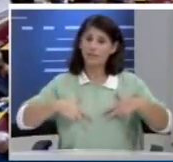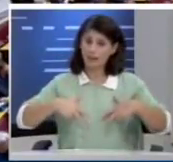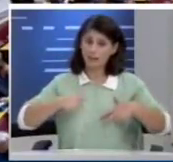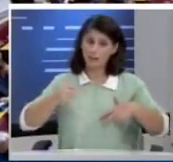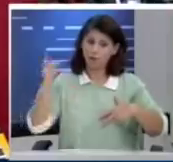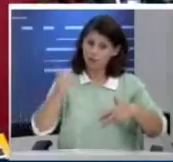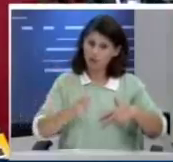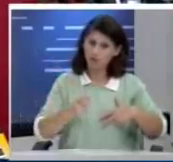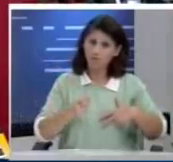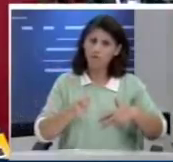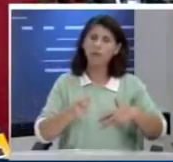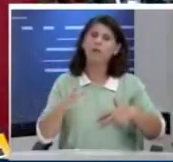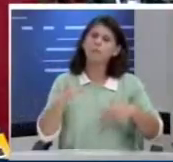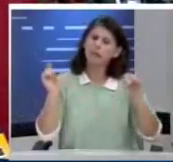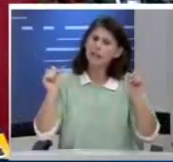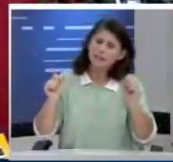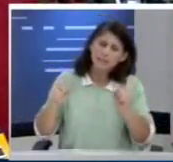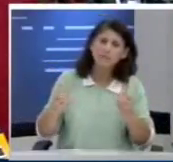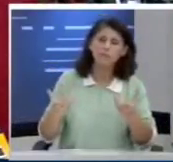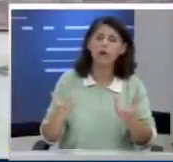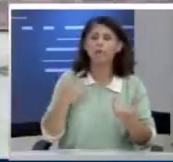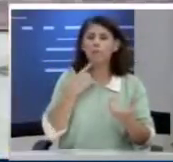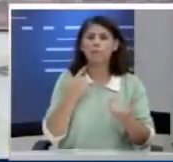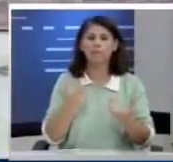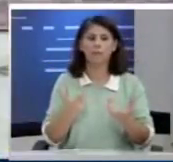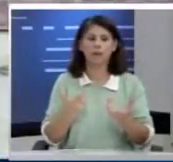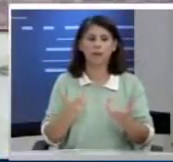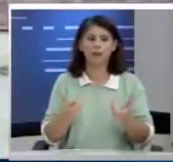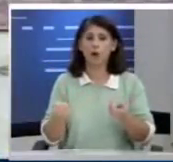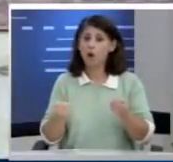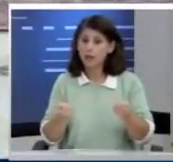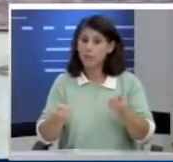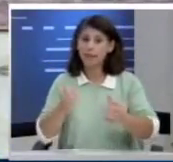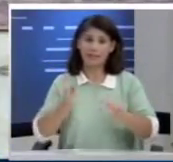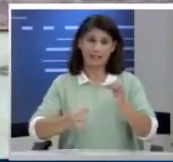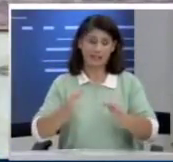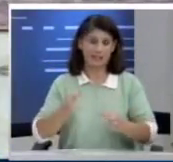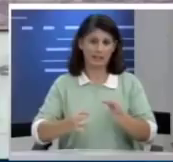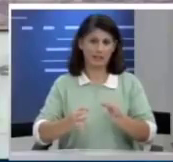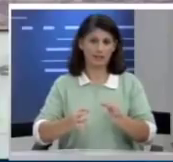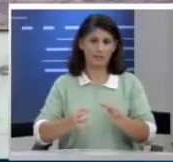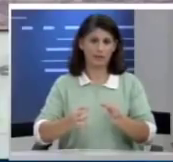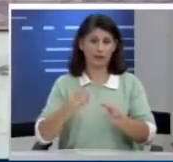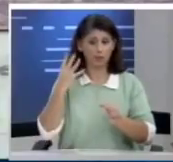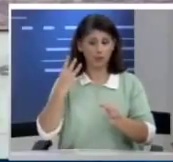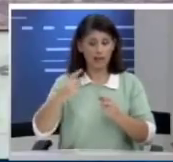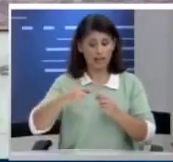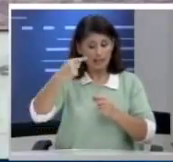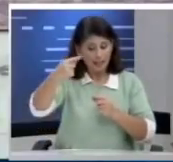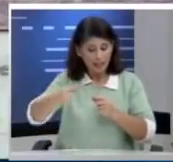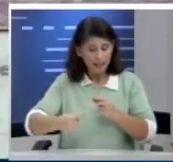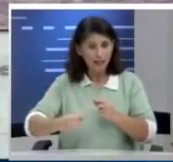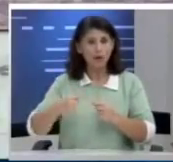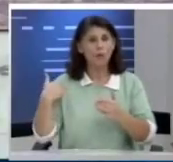κυβερνητική, ένα modus vivendi με την έννοια ότι με την οργανωμένη συζήτηση και τους τέσσερις κύκλους που θα εξαντληθούν,